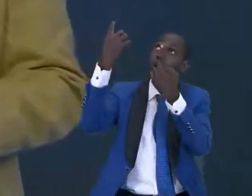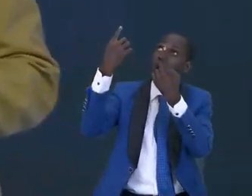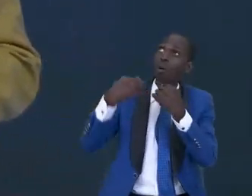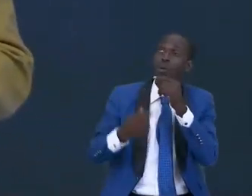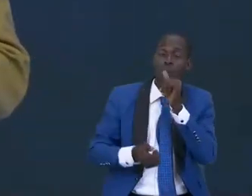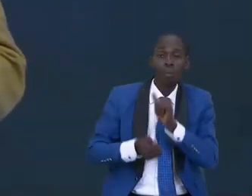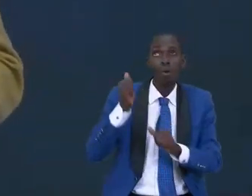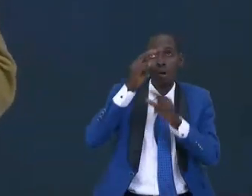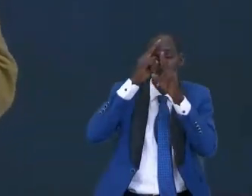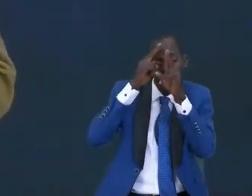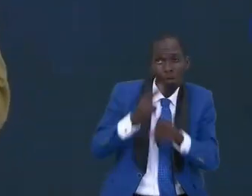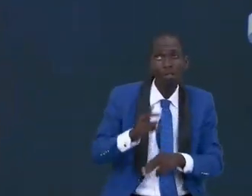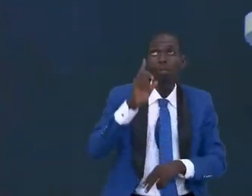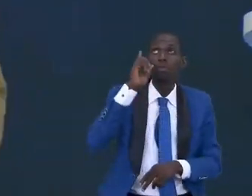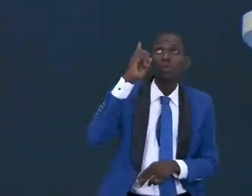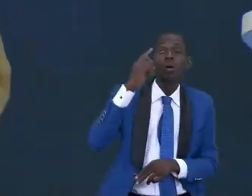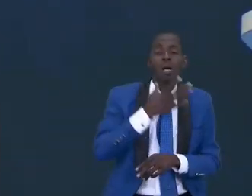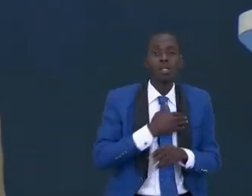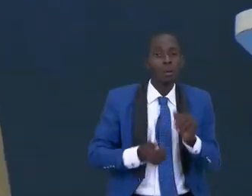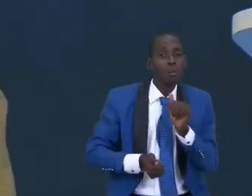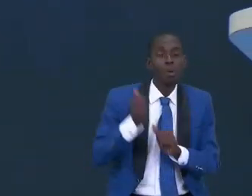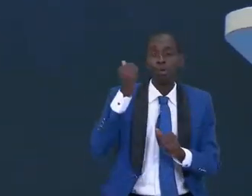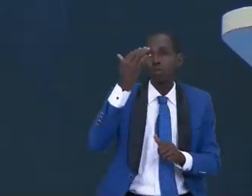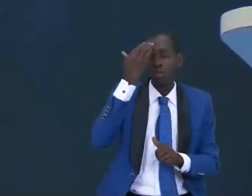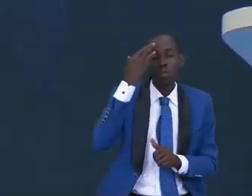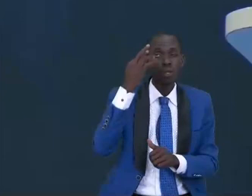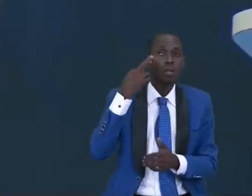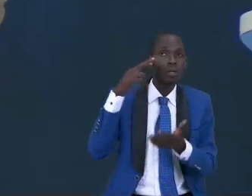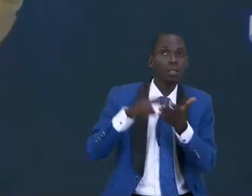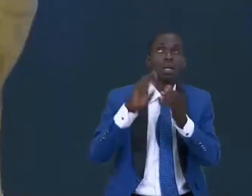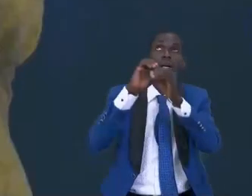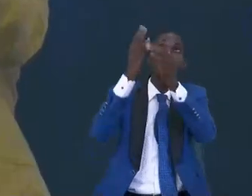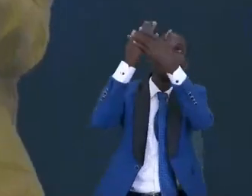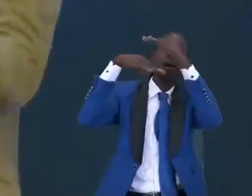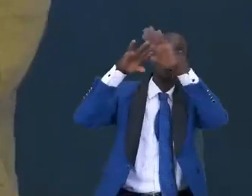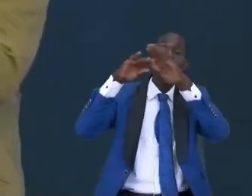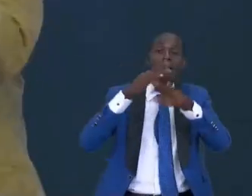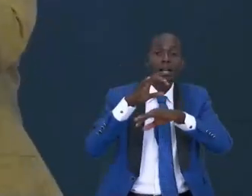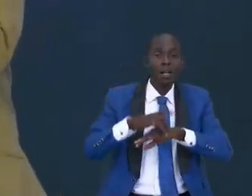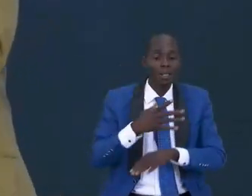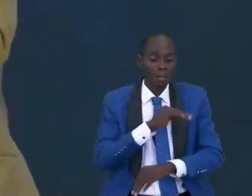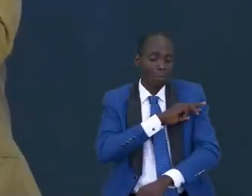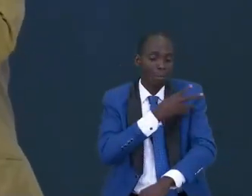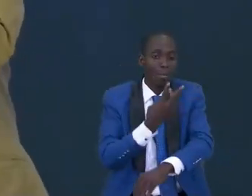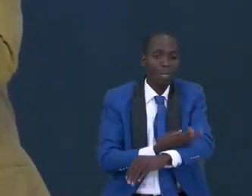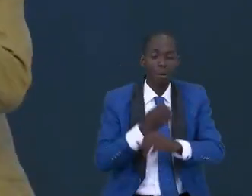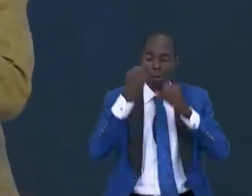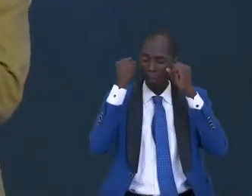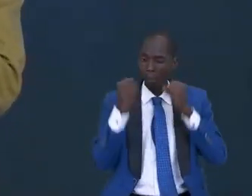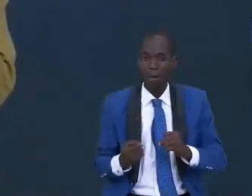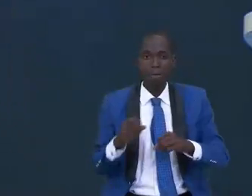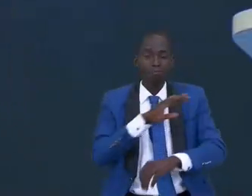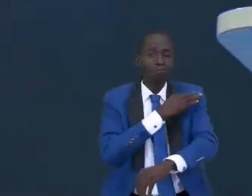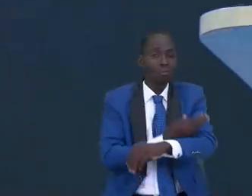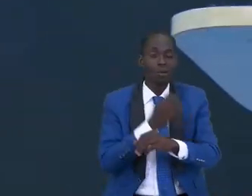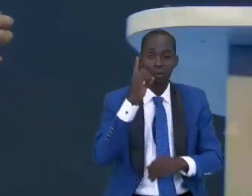élevé, le plus honoré, le plus reconnu au ciel, et sur la terre, le Tout-Puissant, dont